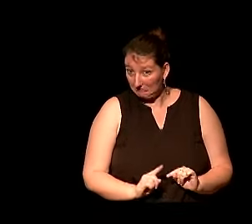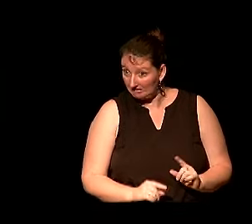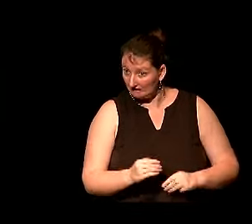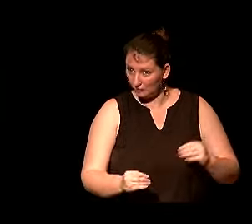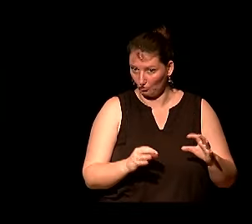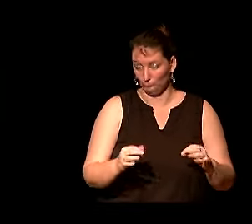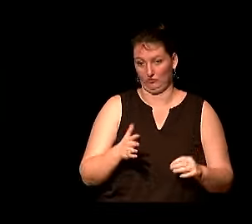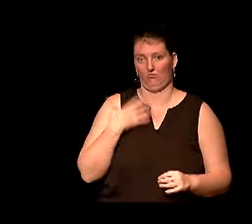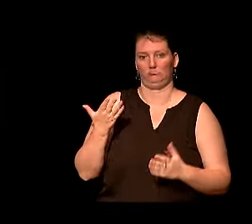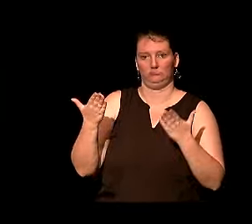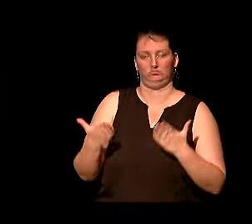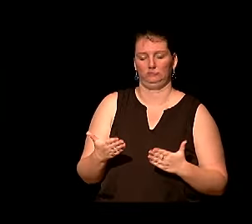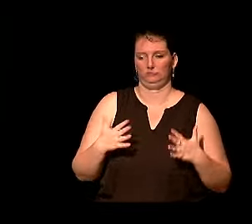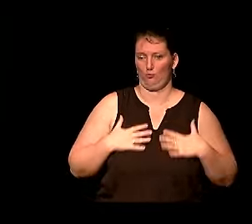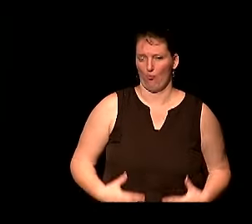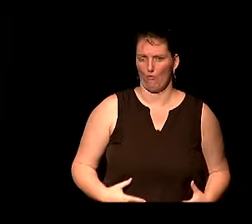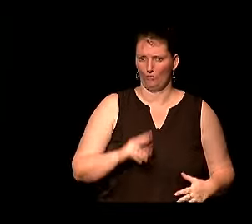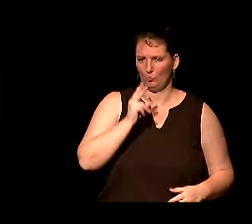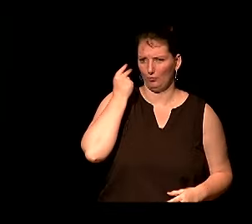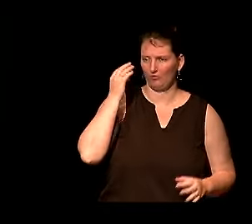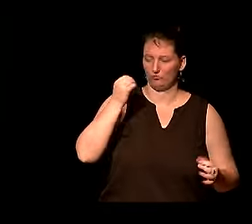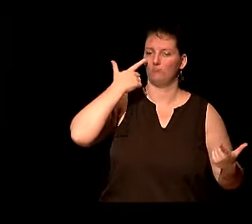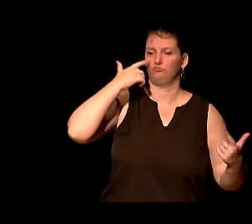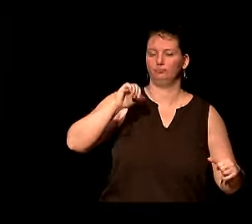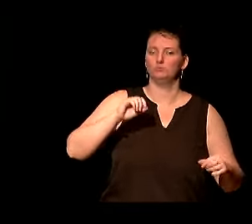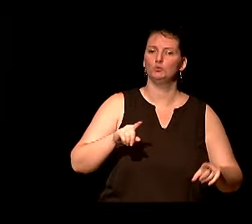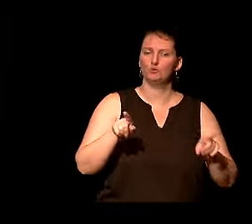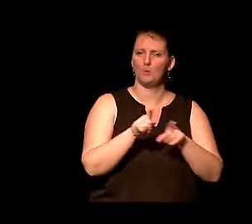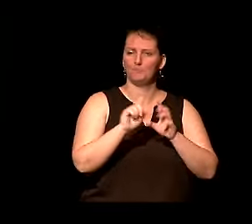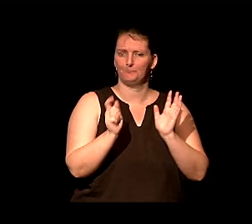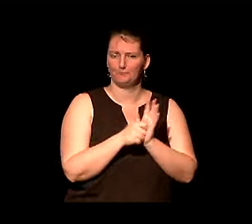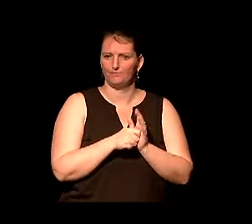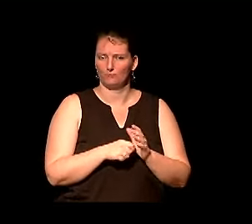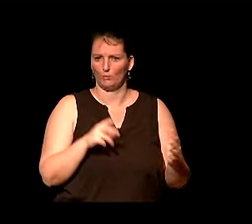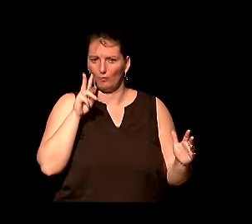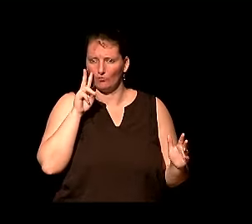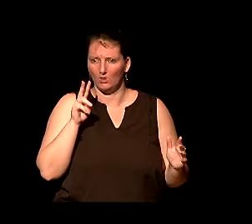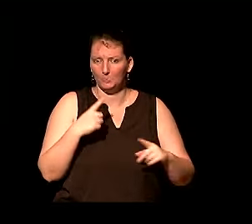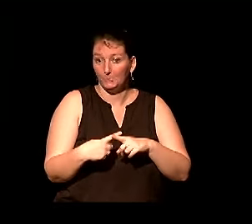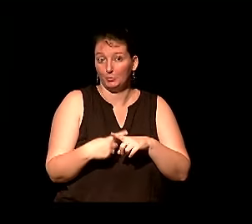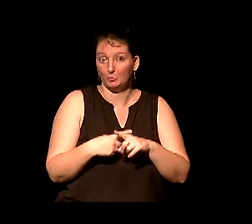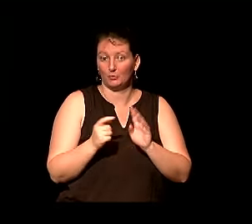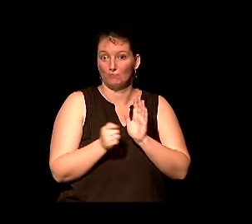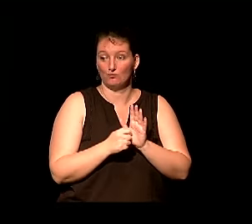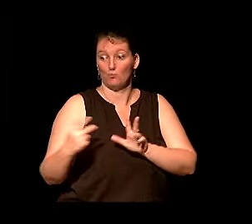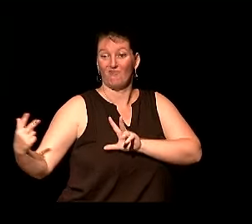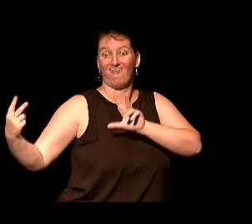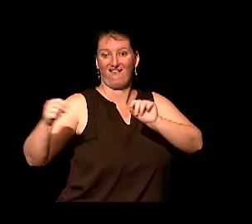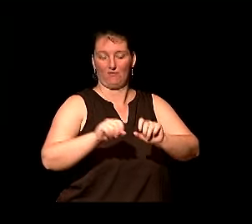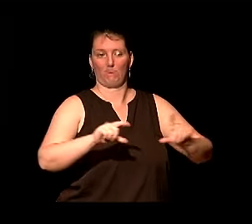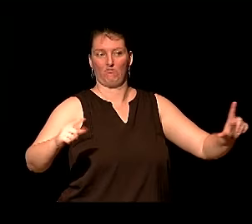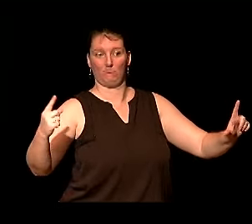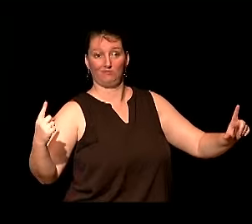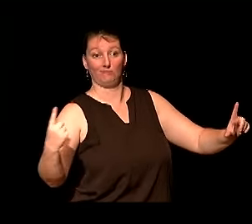ou c'est comme l'apparition de James Stewart sur la falaise, comme ça son entrée de champ permet de donner la mesure